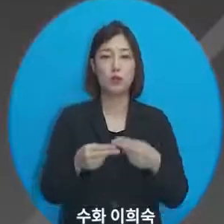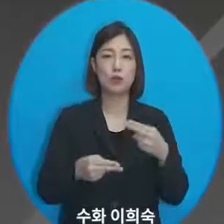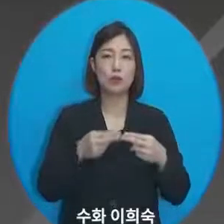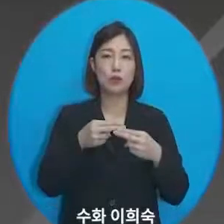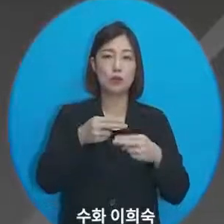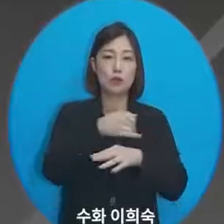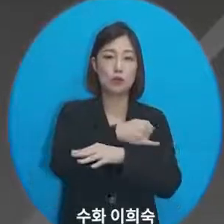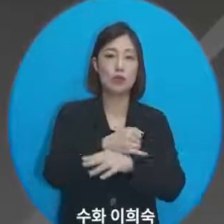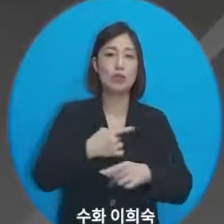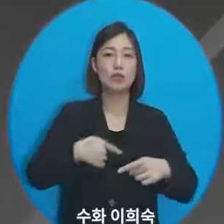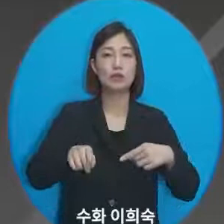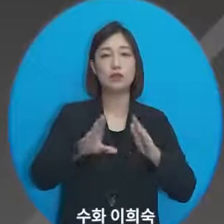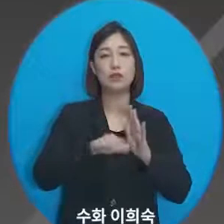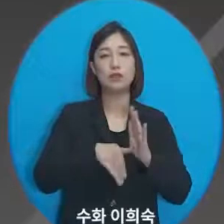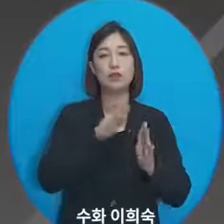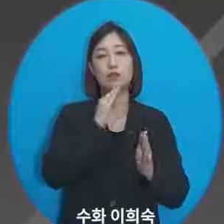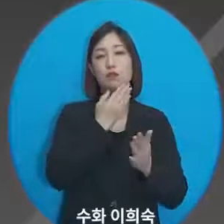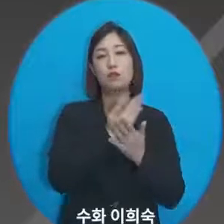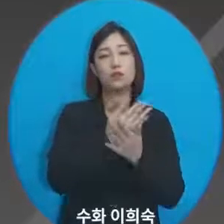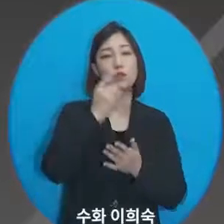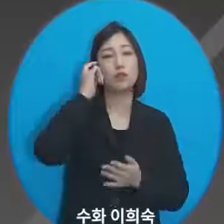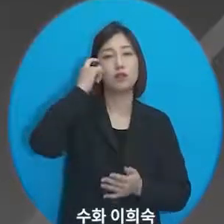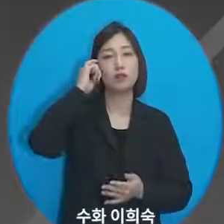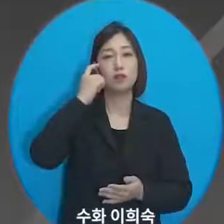중요한 기본이라고 생각이 듭니다.